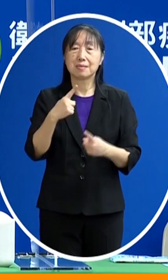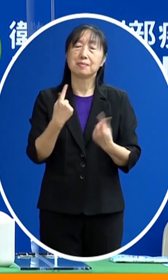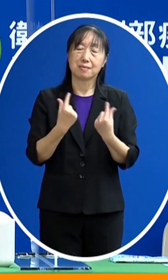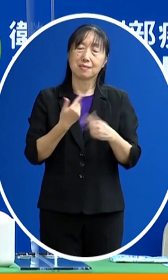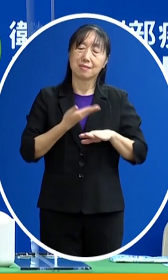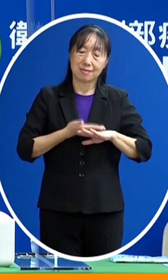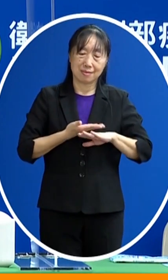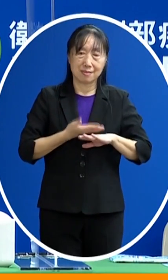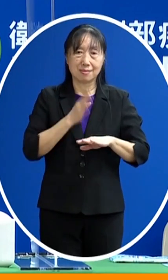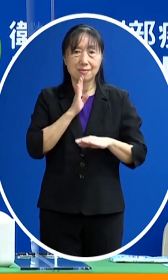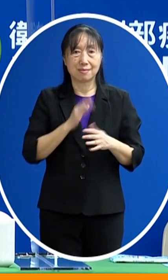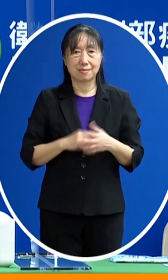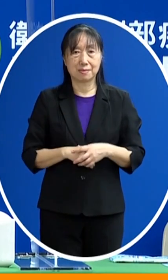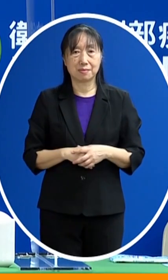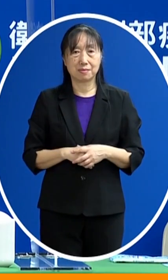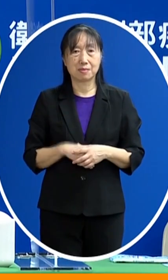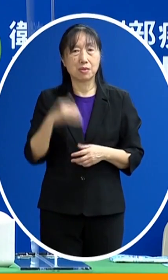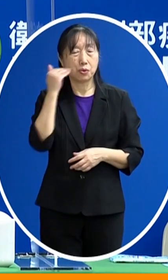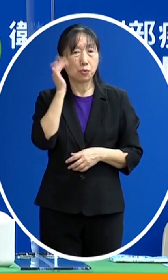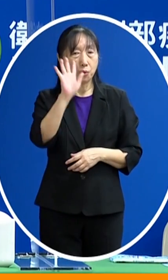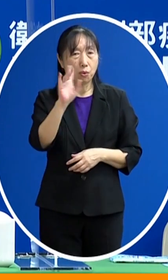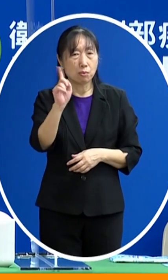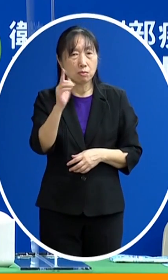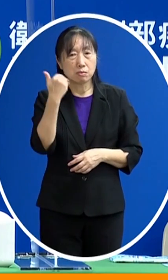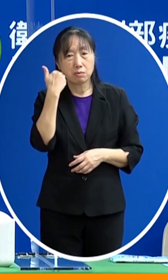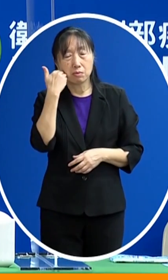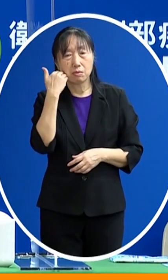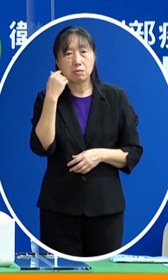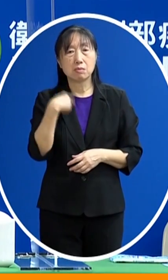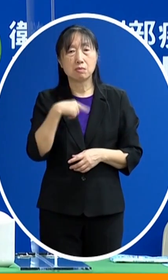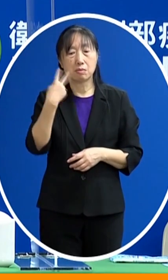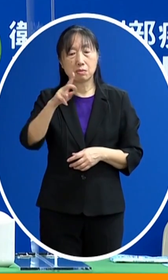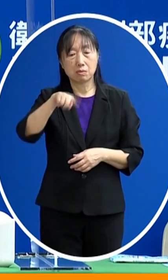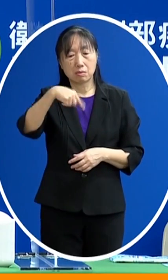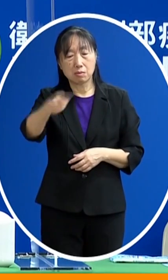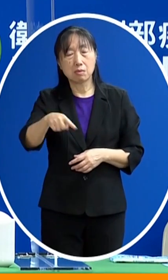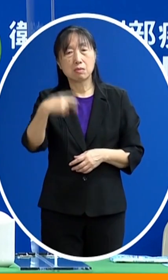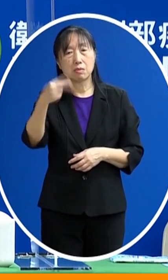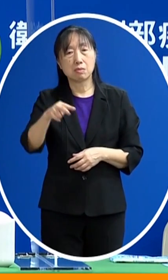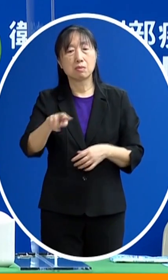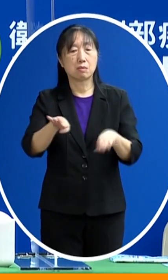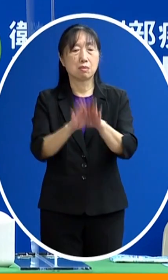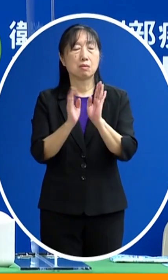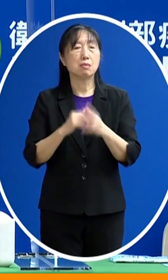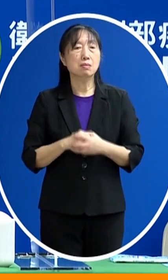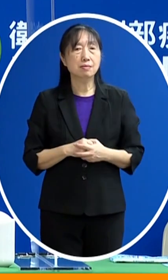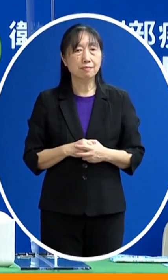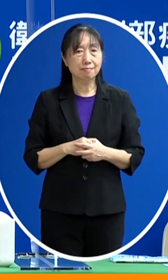心一点。当然有任何一个人员的话，那另外一波的疫调就要来展开。